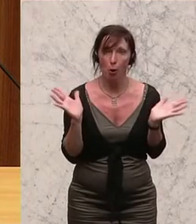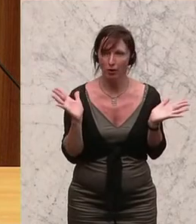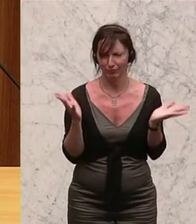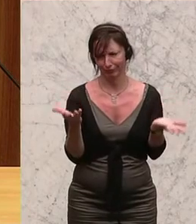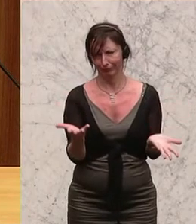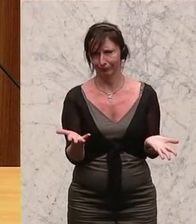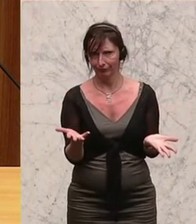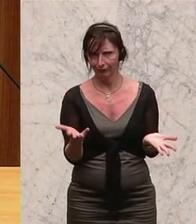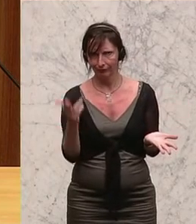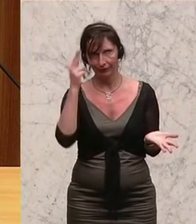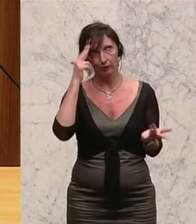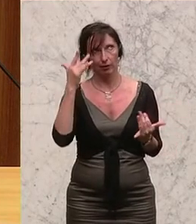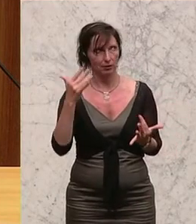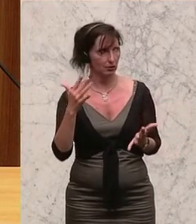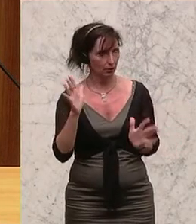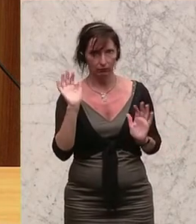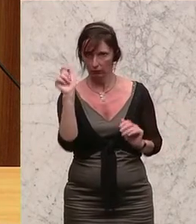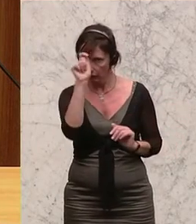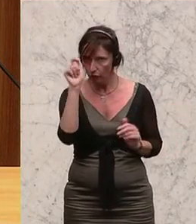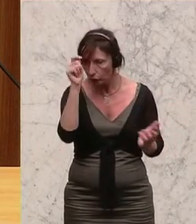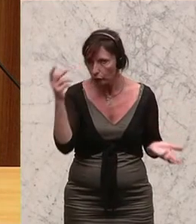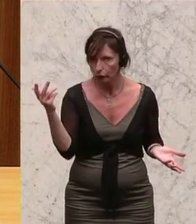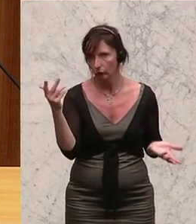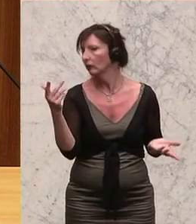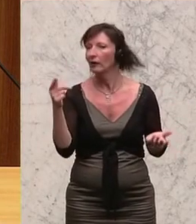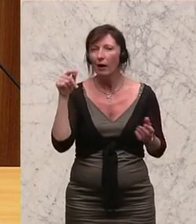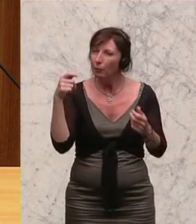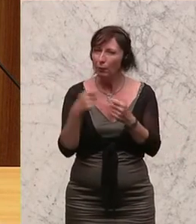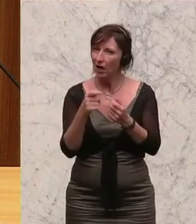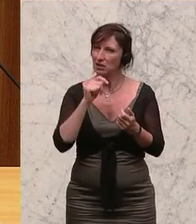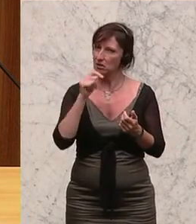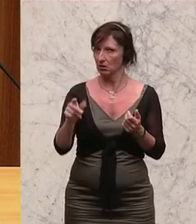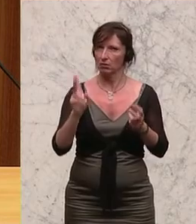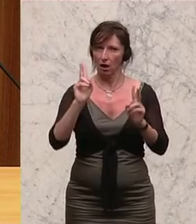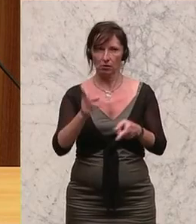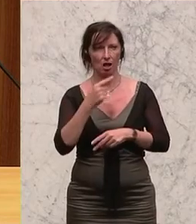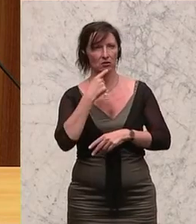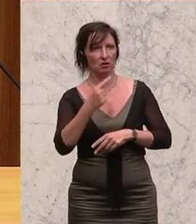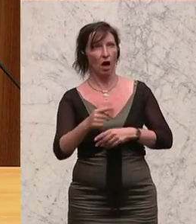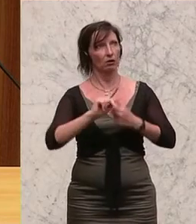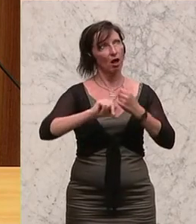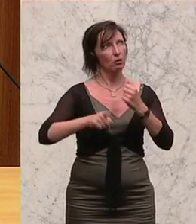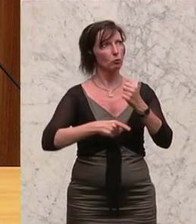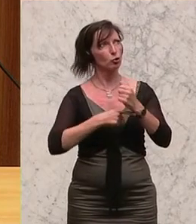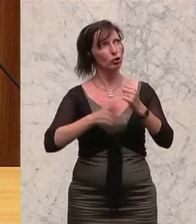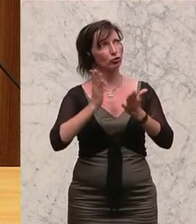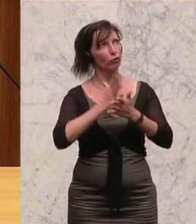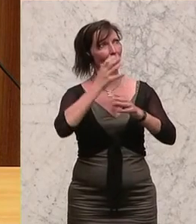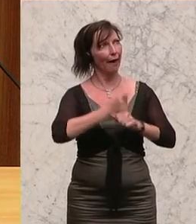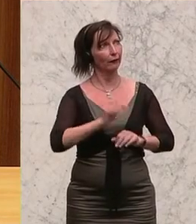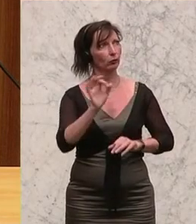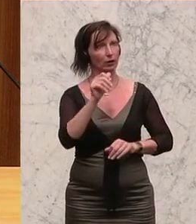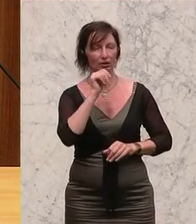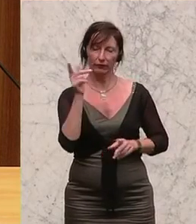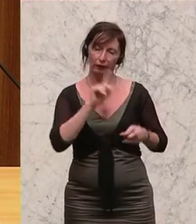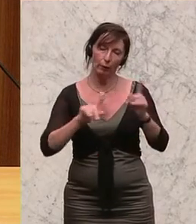abstrus diese Kennzahl ist und ungeeignet ist, insbesondere festzustellen, ob wir Budgetdisziplin haben oder nicht. Selbstverständlich haben